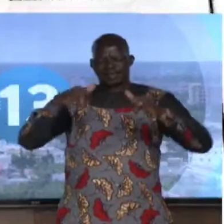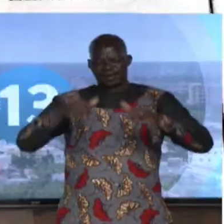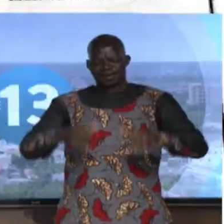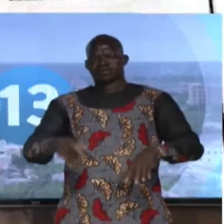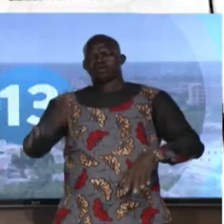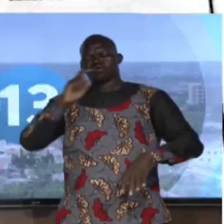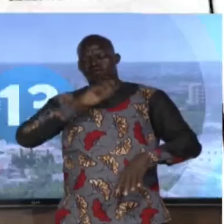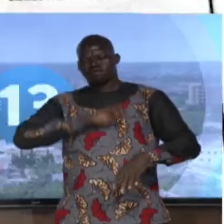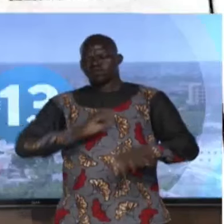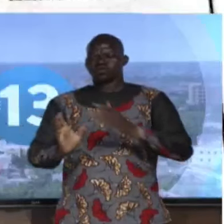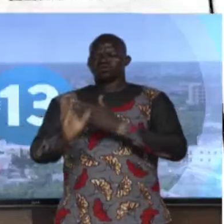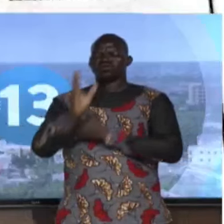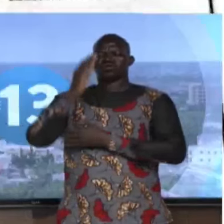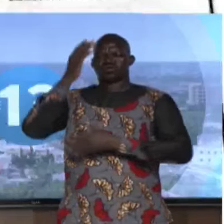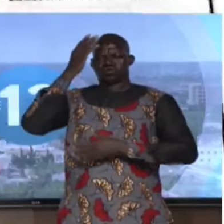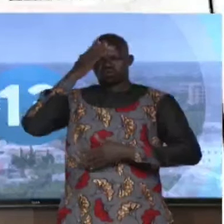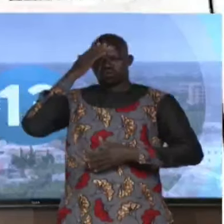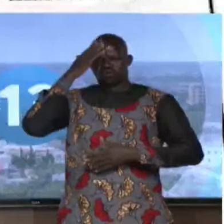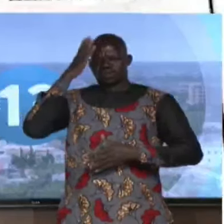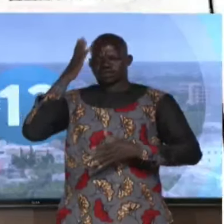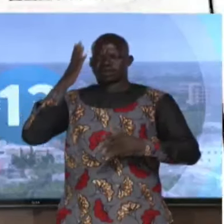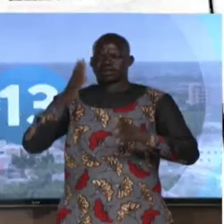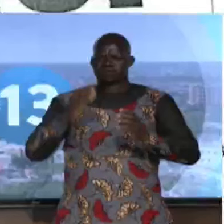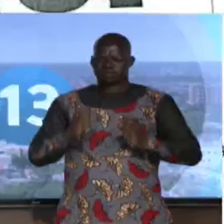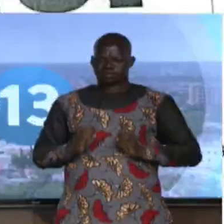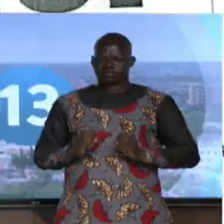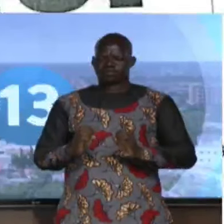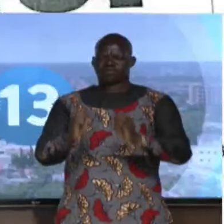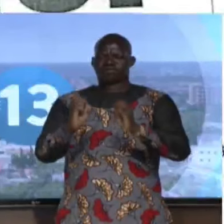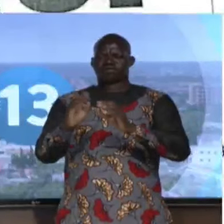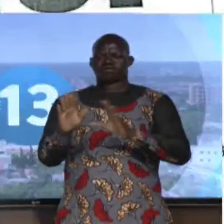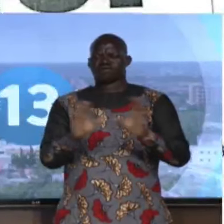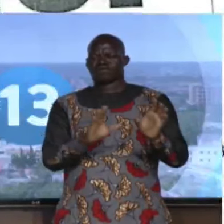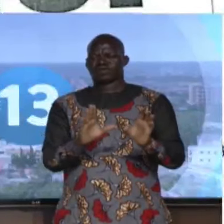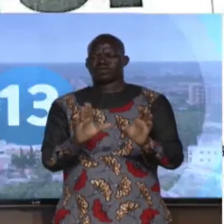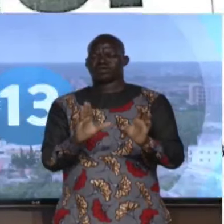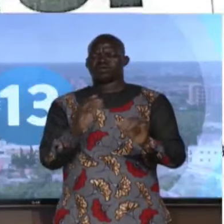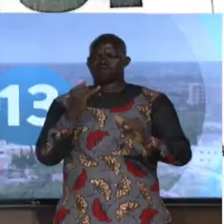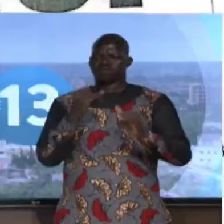Dieu reconnaîtra les siens conclus aujourd'hui au FAO